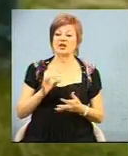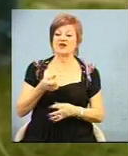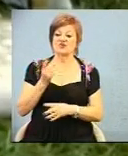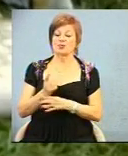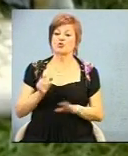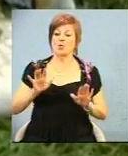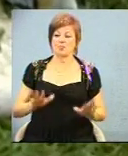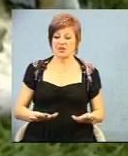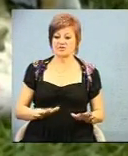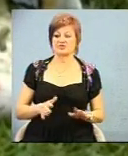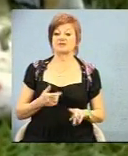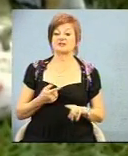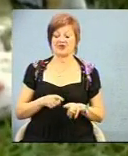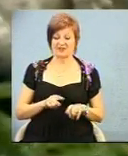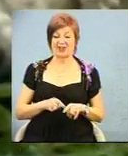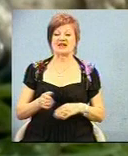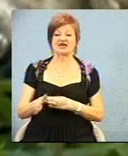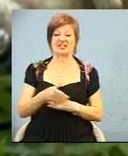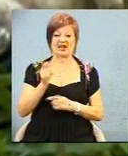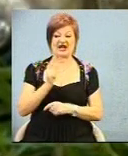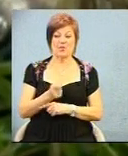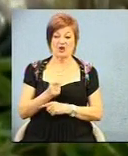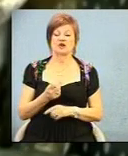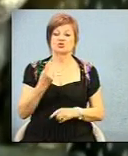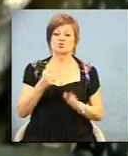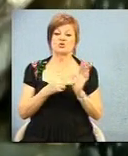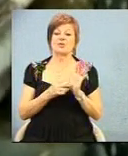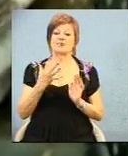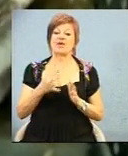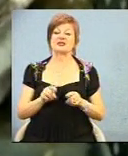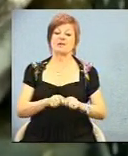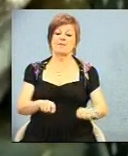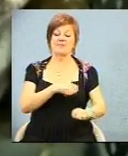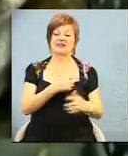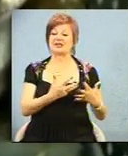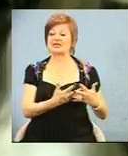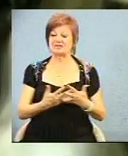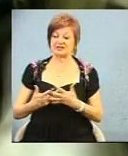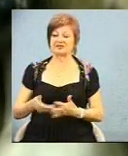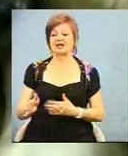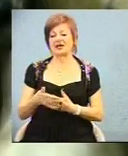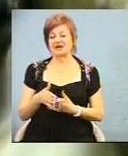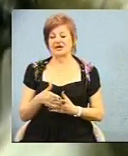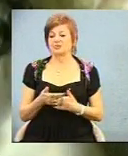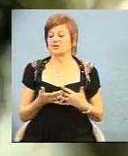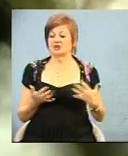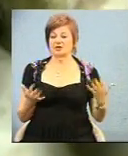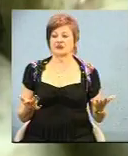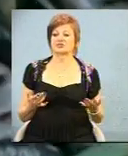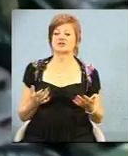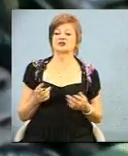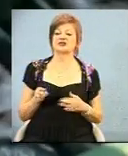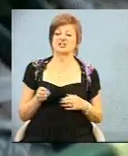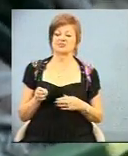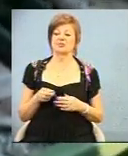забороненому місці. У чорних рибалок виявили 175 метрів сіток, а також рибу, сингіль, тарань, азовського калкана,